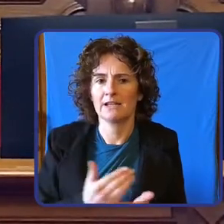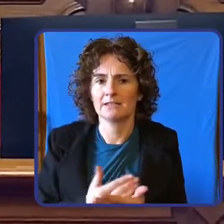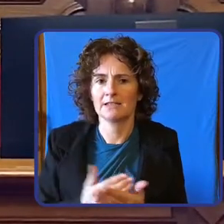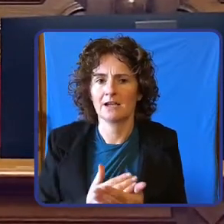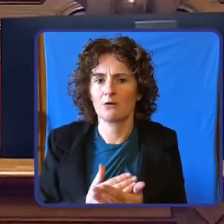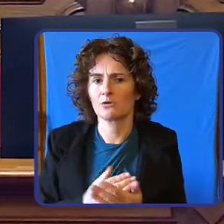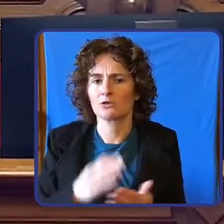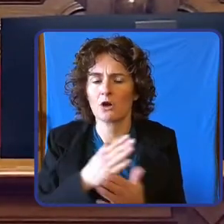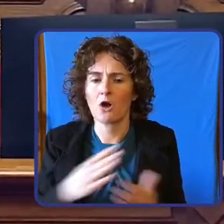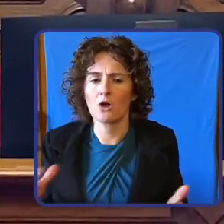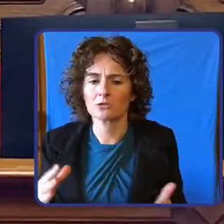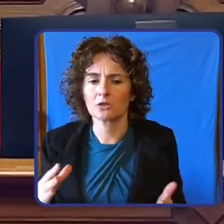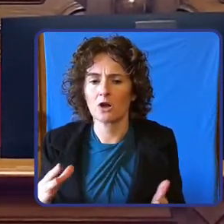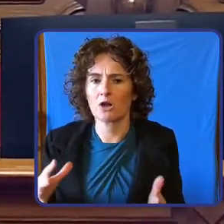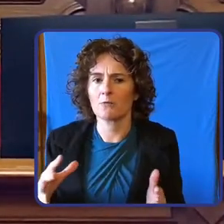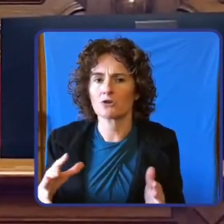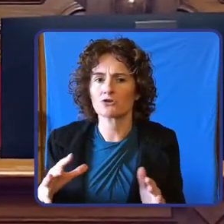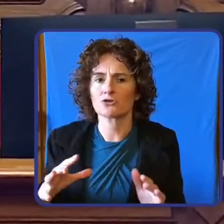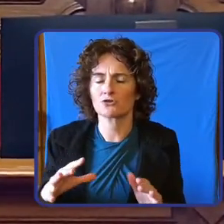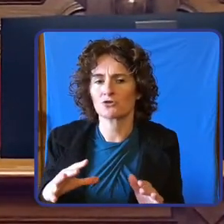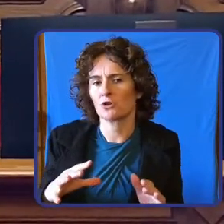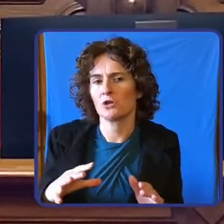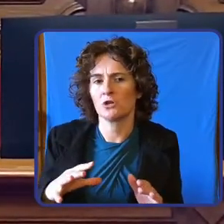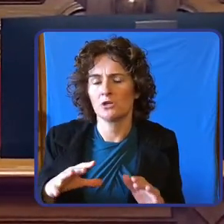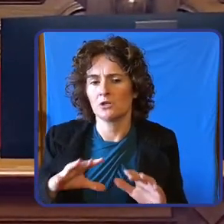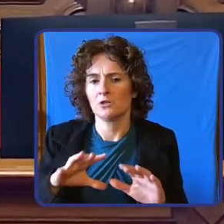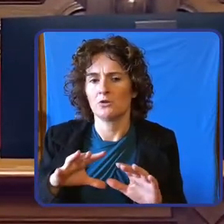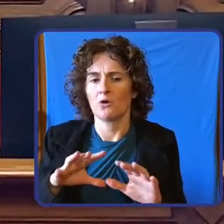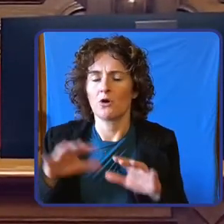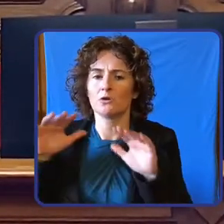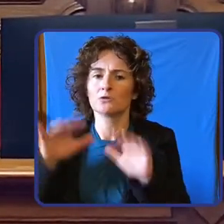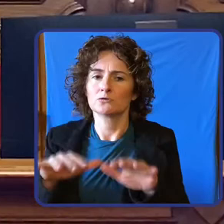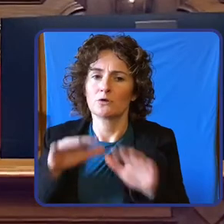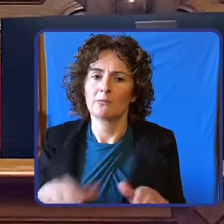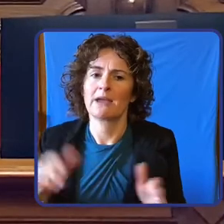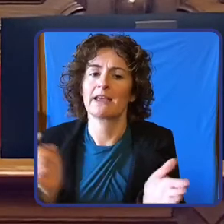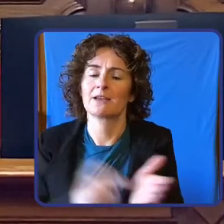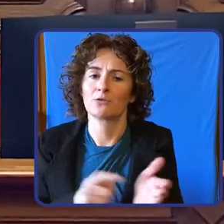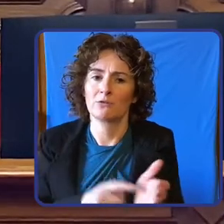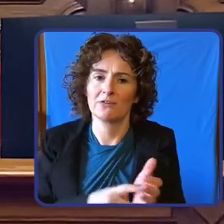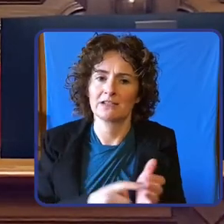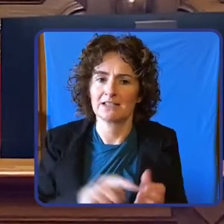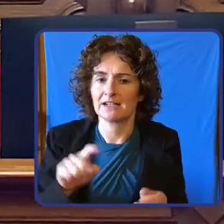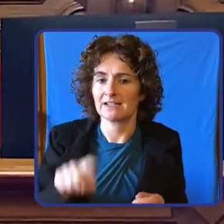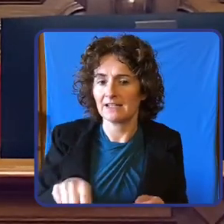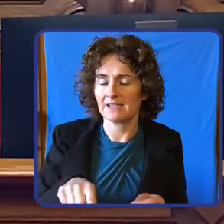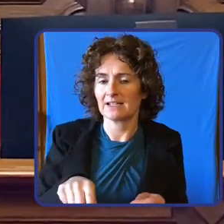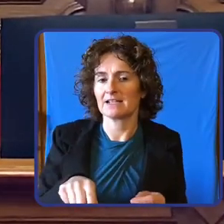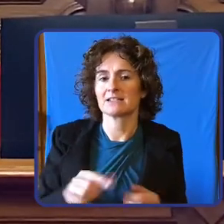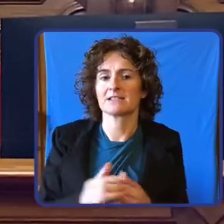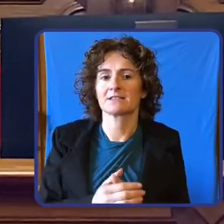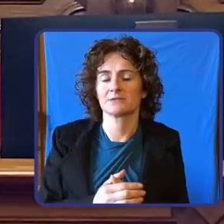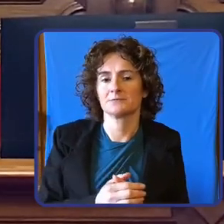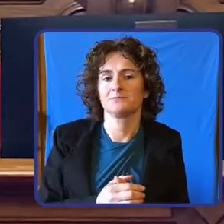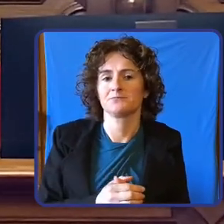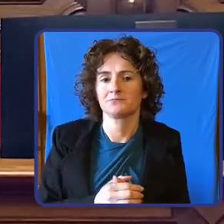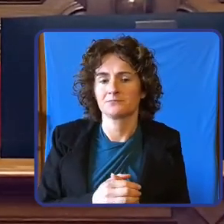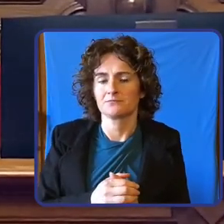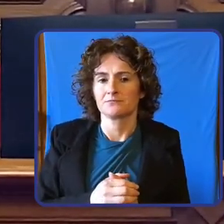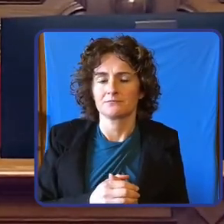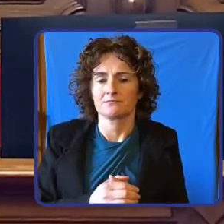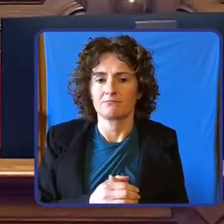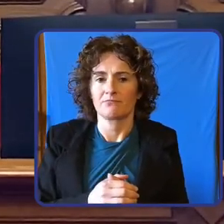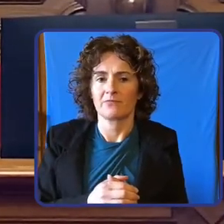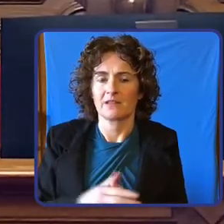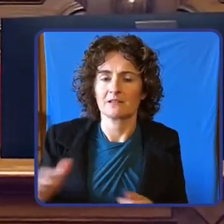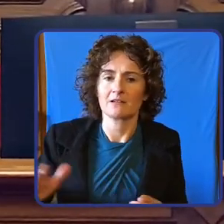hatalmas tömegek követelnék ezt velünk együtt. Attól még az igazság marad, az erkölcsi fölény marad. Jézus Krisztust